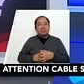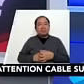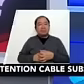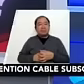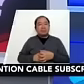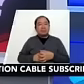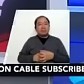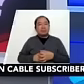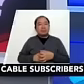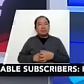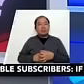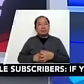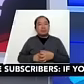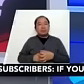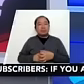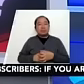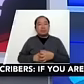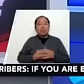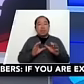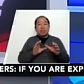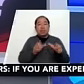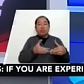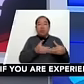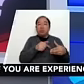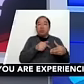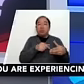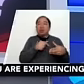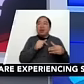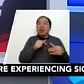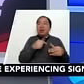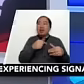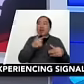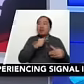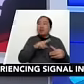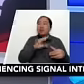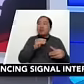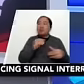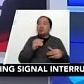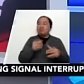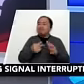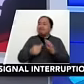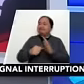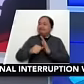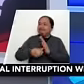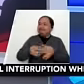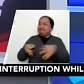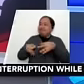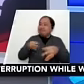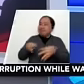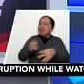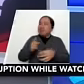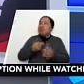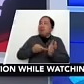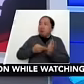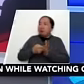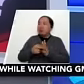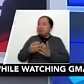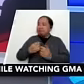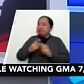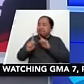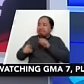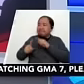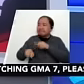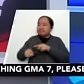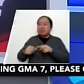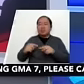liit naman ng Campo ni Mayor Alice guo na totoo ang sinabi ng alkalde sa pagdinig sa senado samantala isasara naman sa